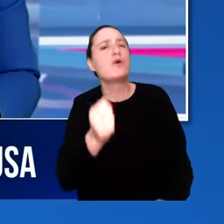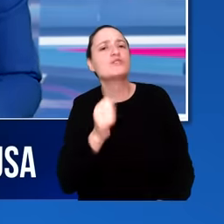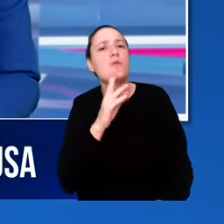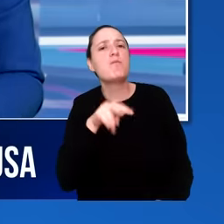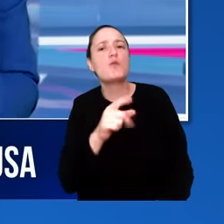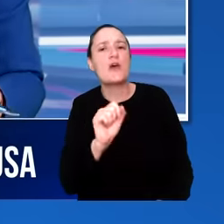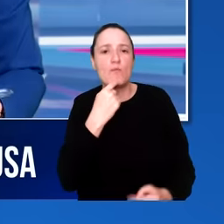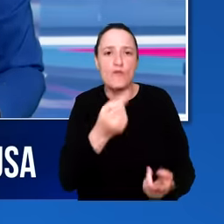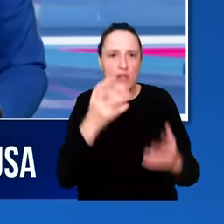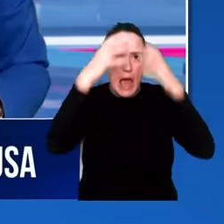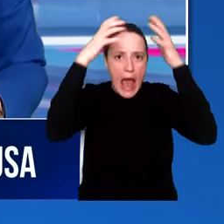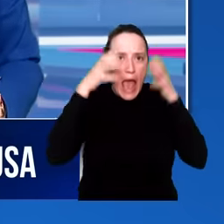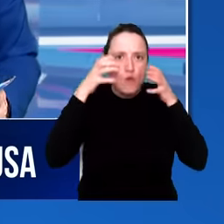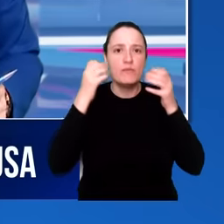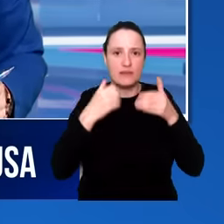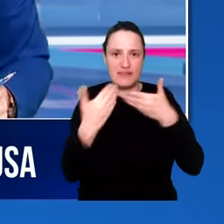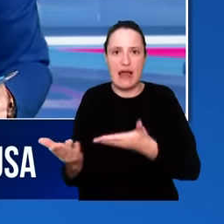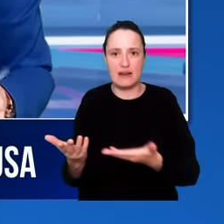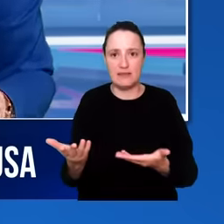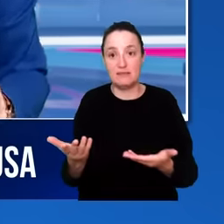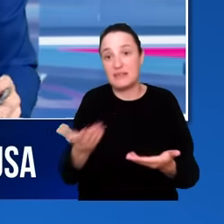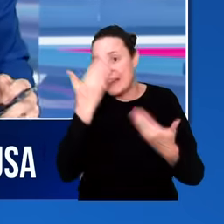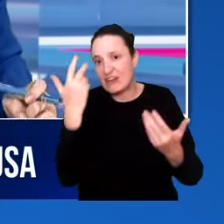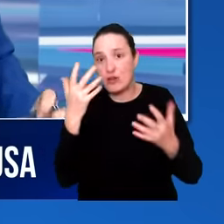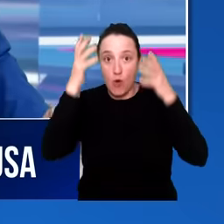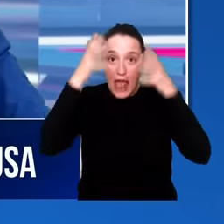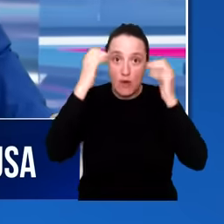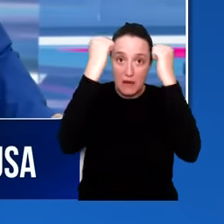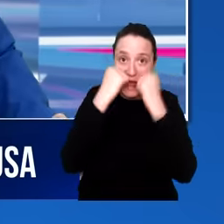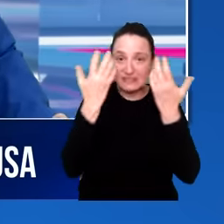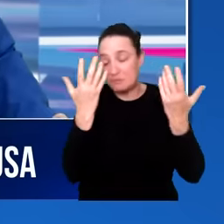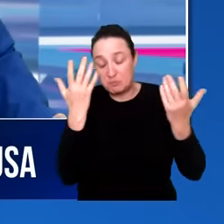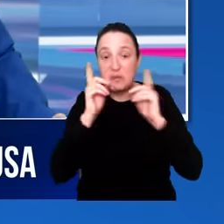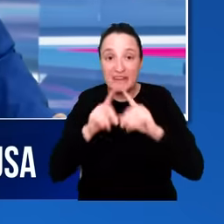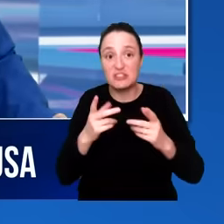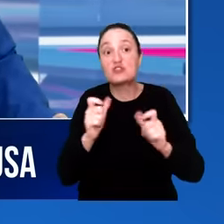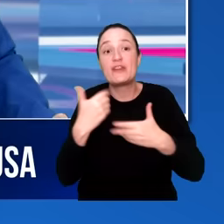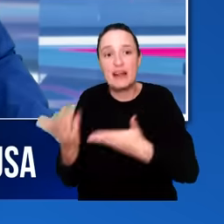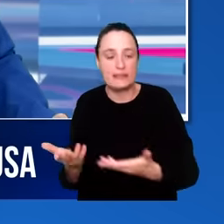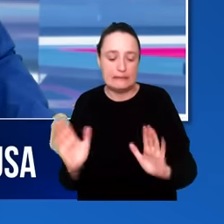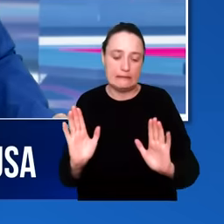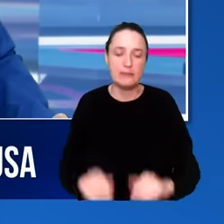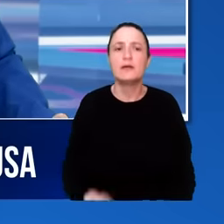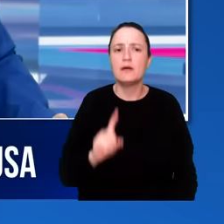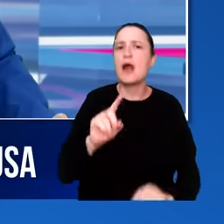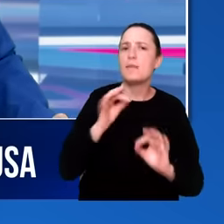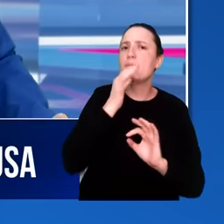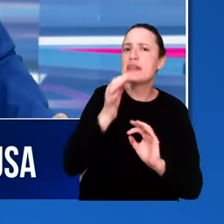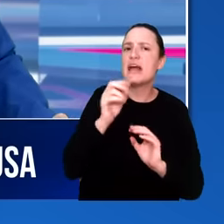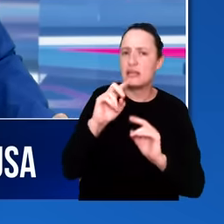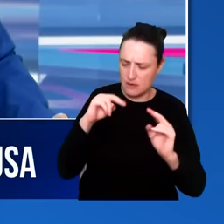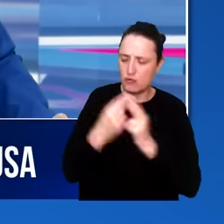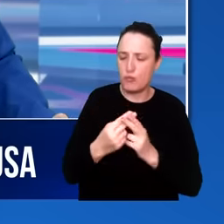hełmy dali. Nie wiadomo, czy hełmy, czy kaski, no ale nawet tą opcję... Ja bym tu chciała wrócić do tego pytania, bardzo które proszę. Pani